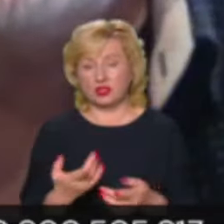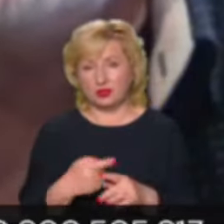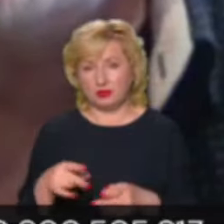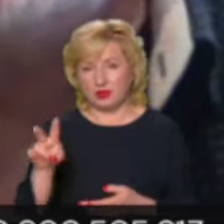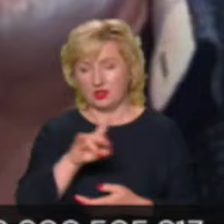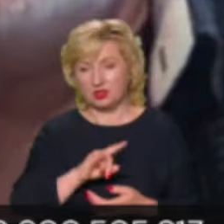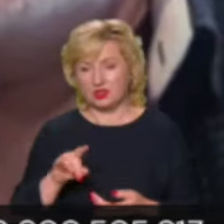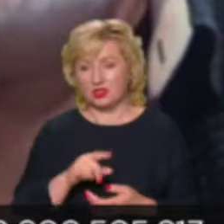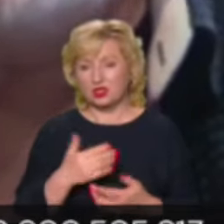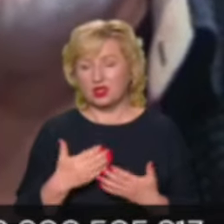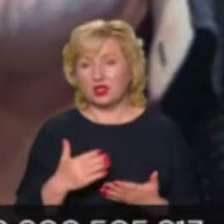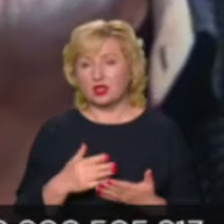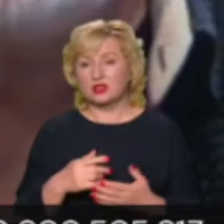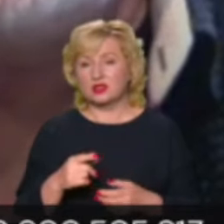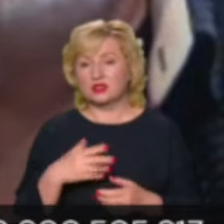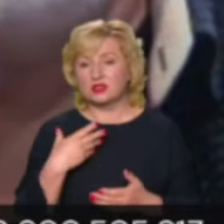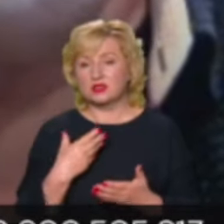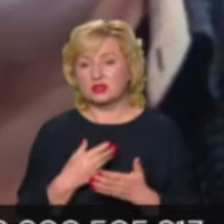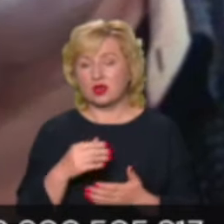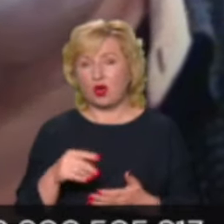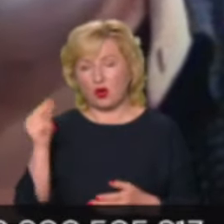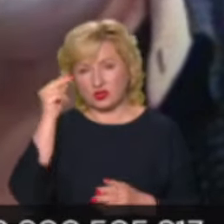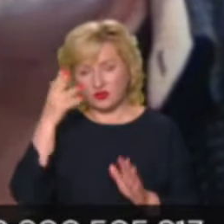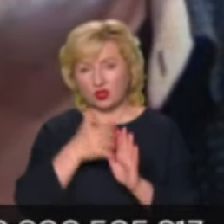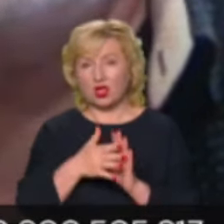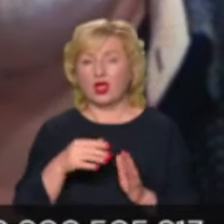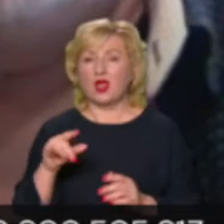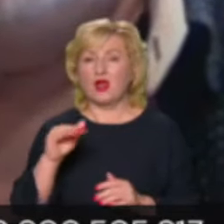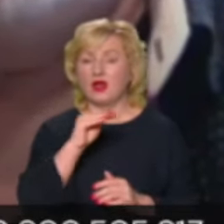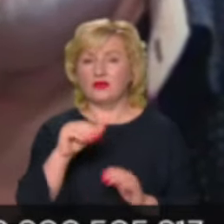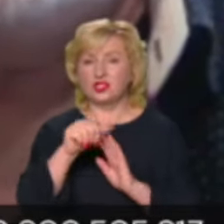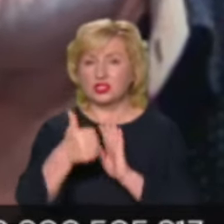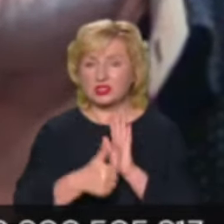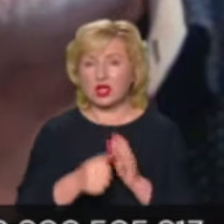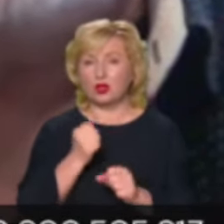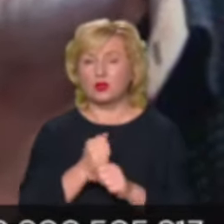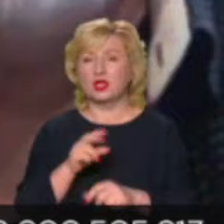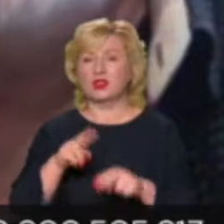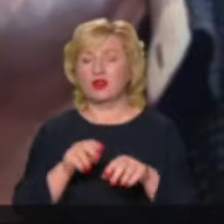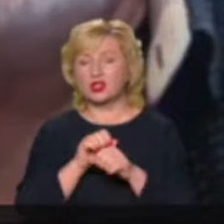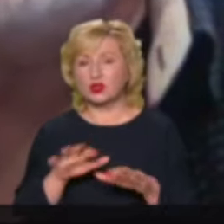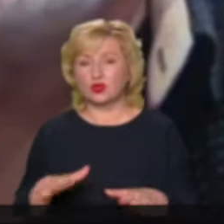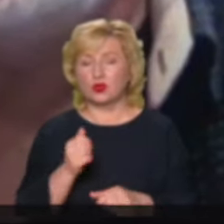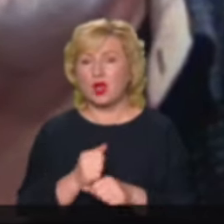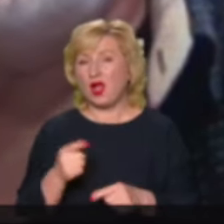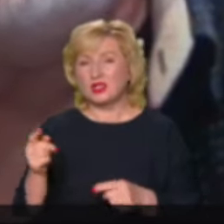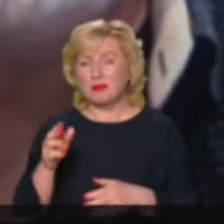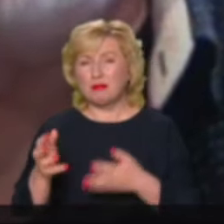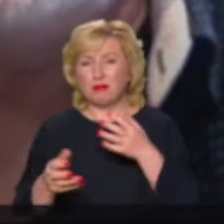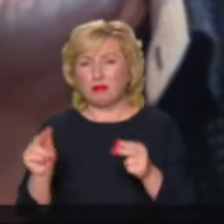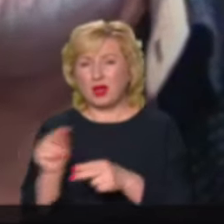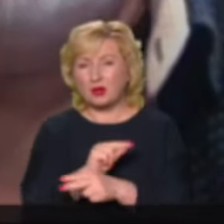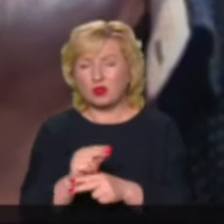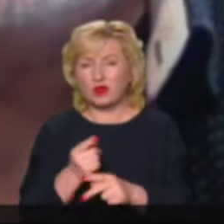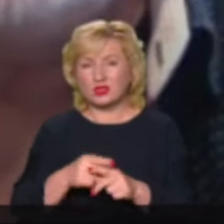свої зусилля на освоєнні F-16, робити для нього інфраструктуру, робити такі речі. Але це перебирати цей старий мотлох, це